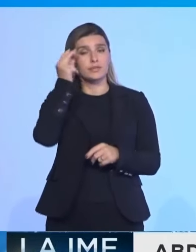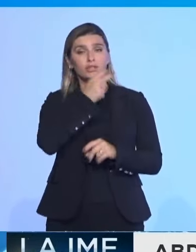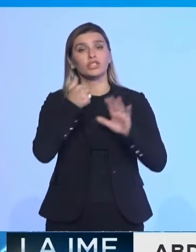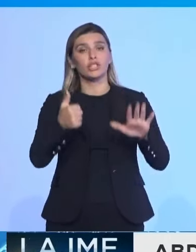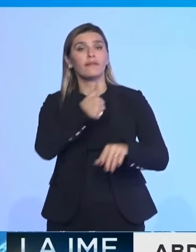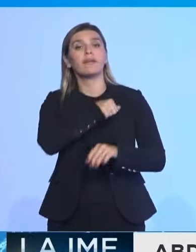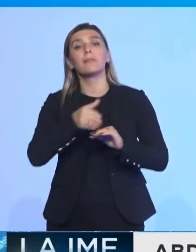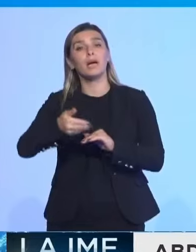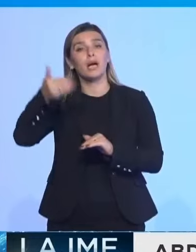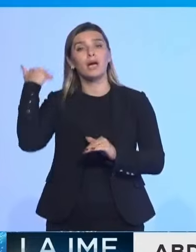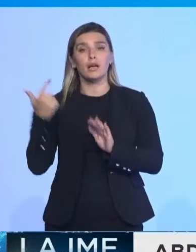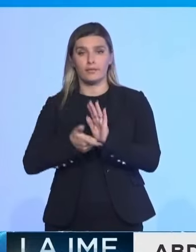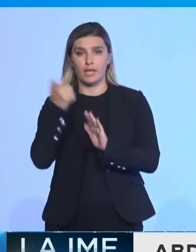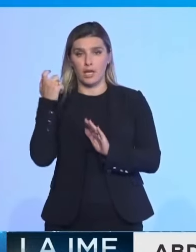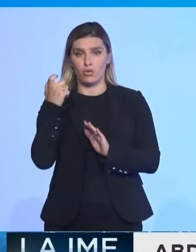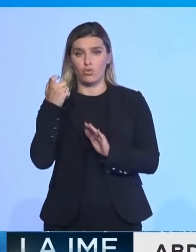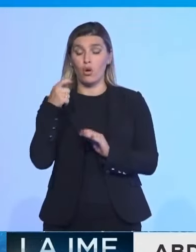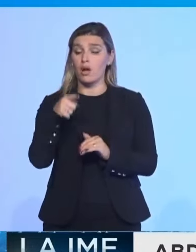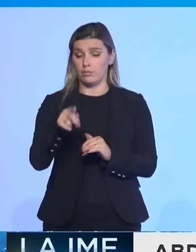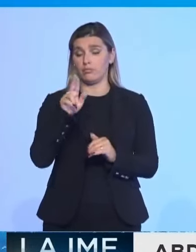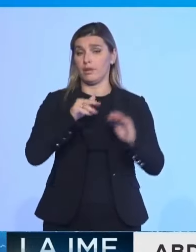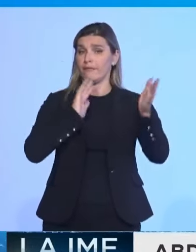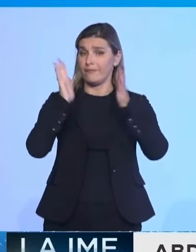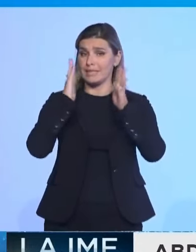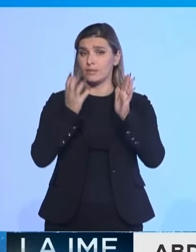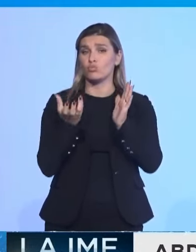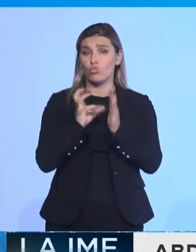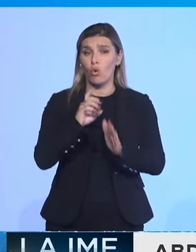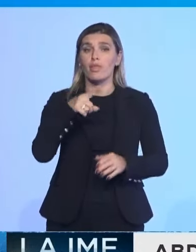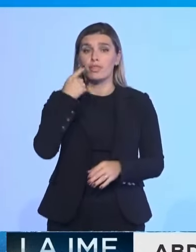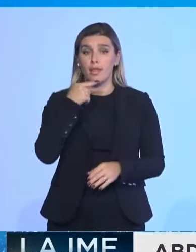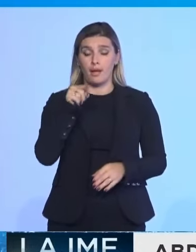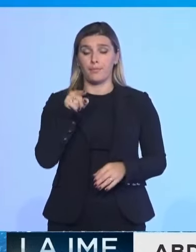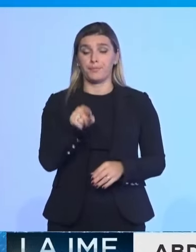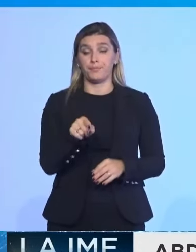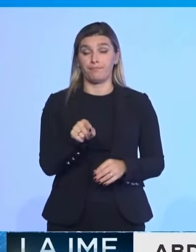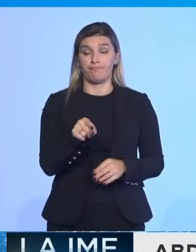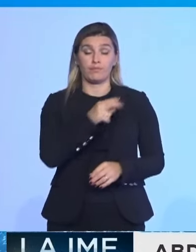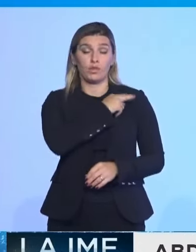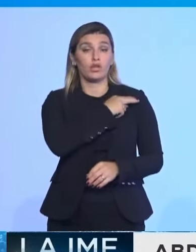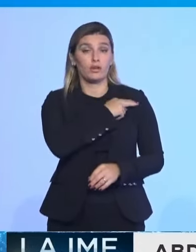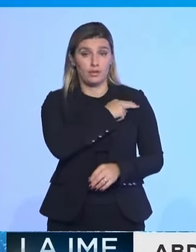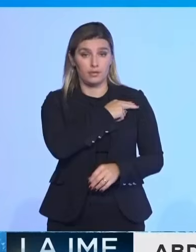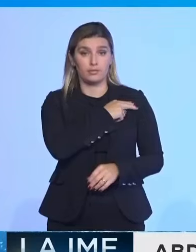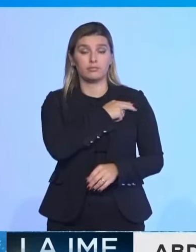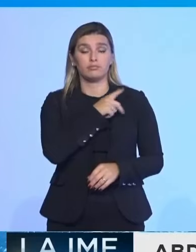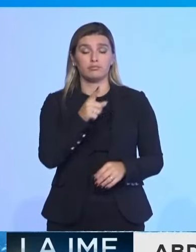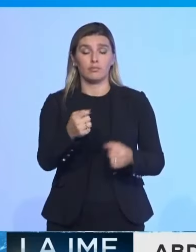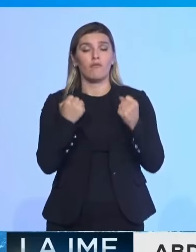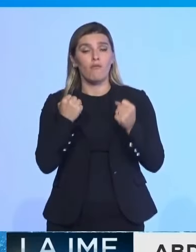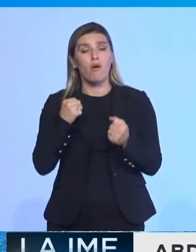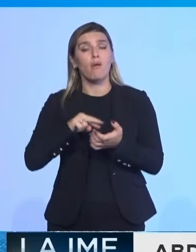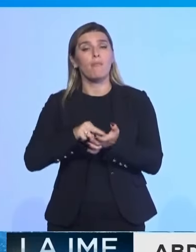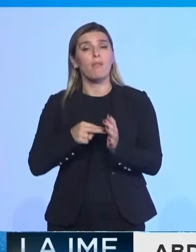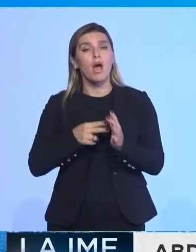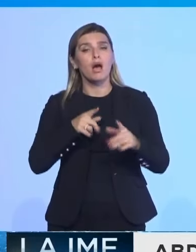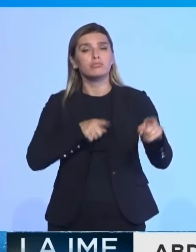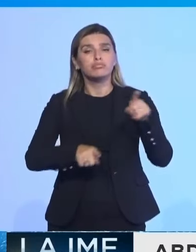vrasjes. Përmes një postimi në Facebook, Abdigjiku tha se kolonel Krasniqi, ushtaraku e strategu